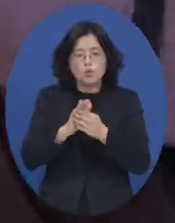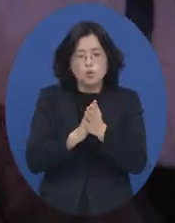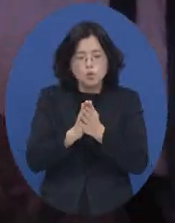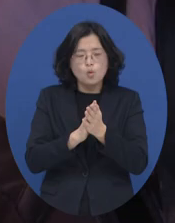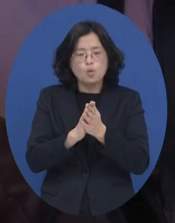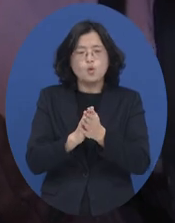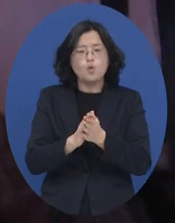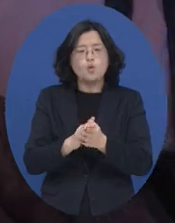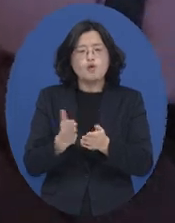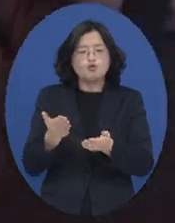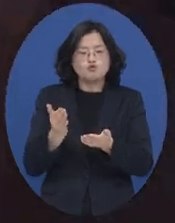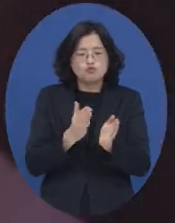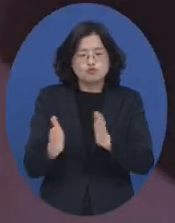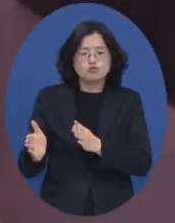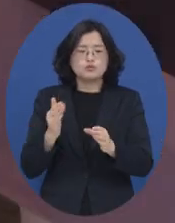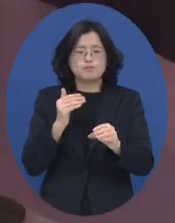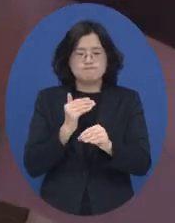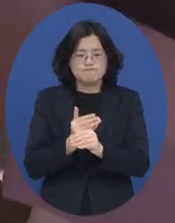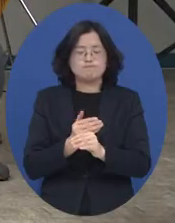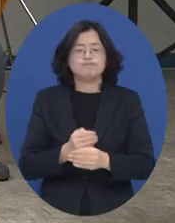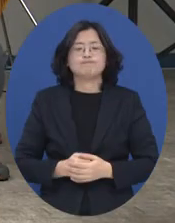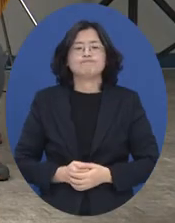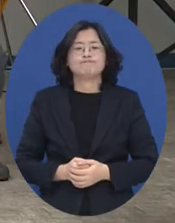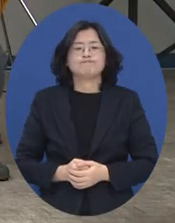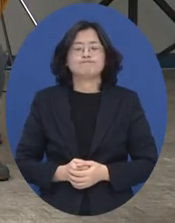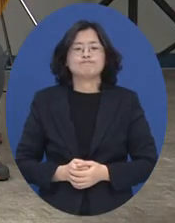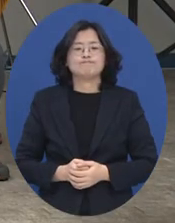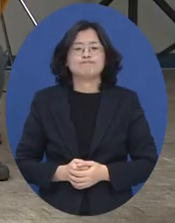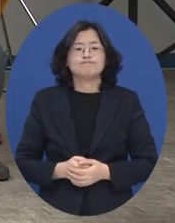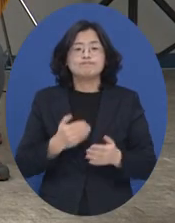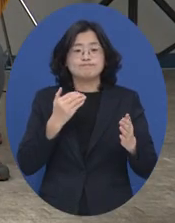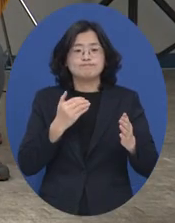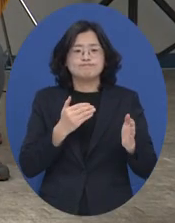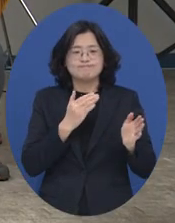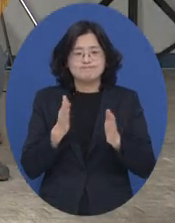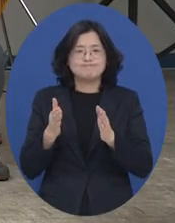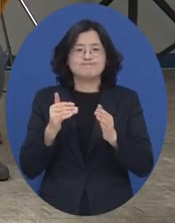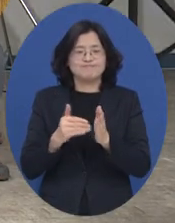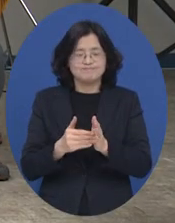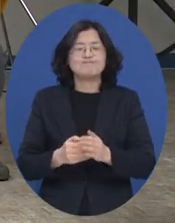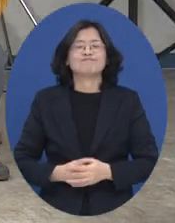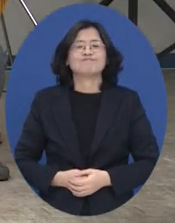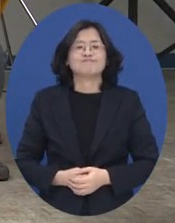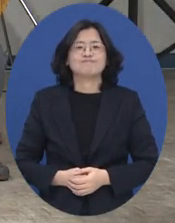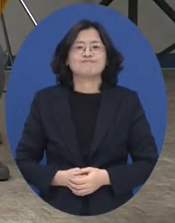다양한 대책을 마련했습니다. 경기지TV 김태희입니다.